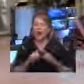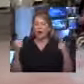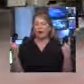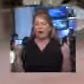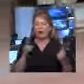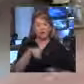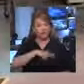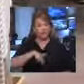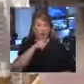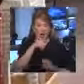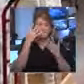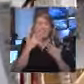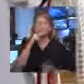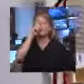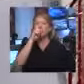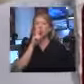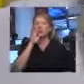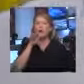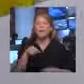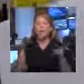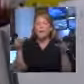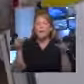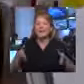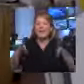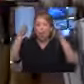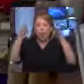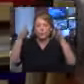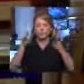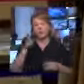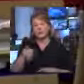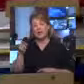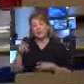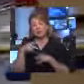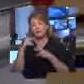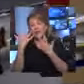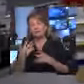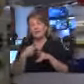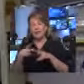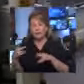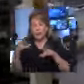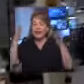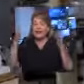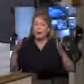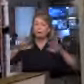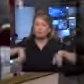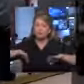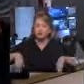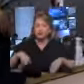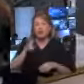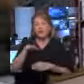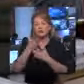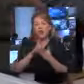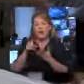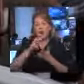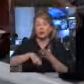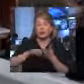עירייה שמחליטה לחשב ברוטו גם את עובי הקירות. יש עירייה שמחשבת נטו, מורידה קירות פנים. ישנן עיריות שמחייבות ארנונה